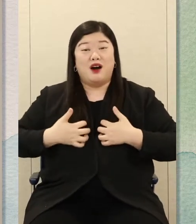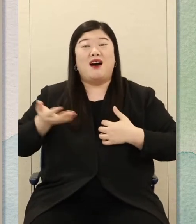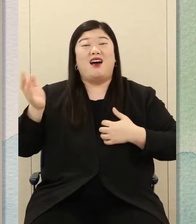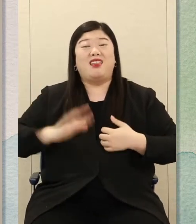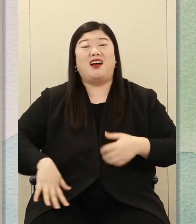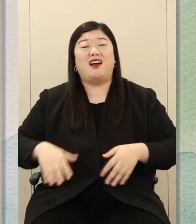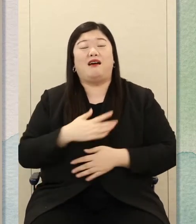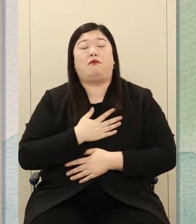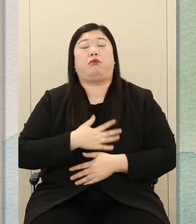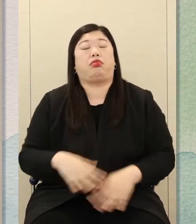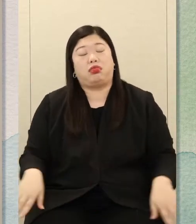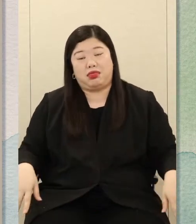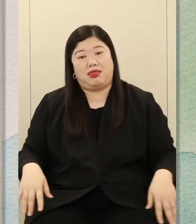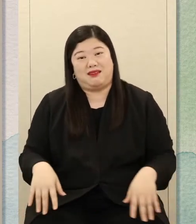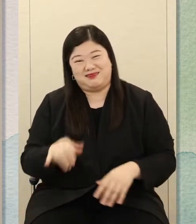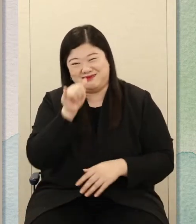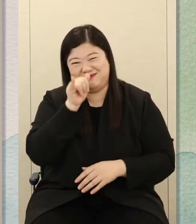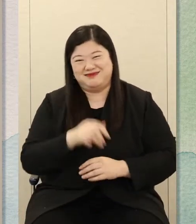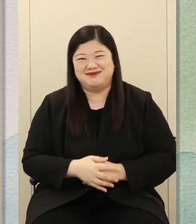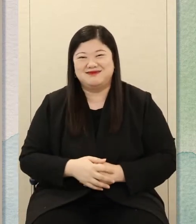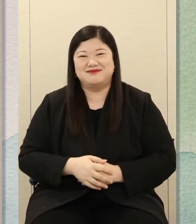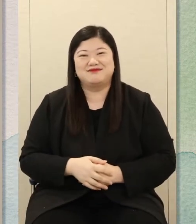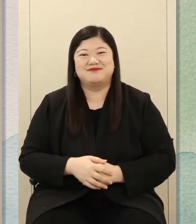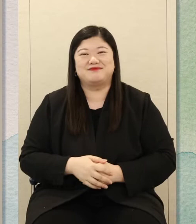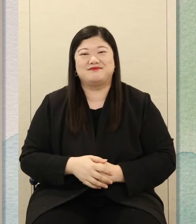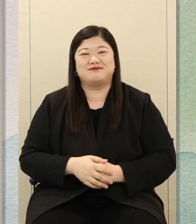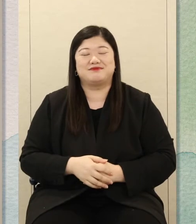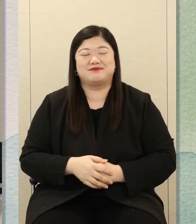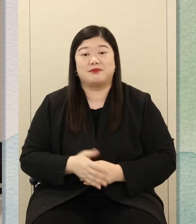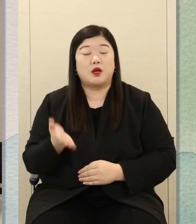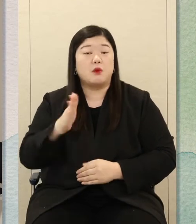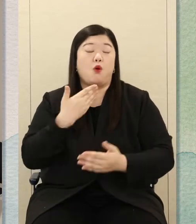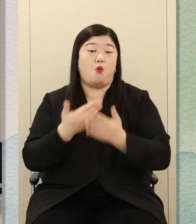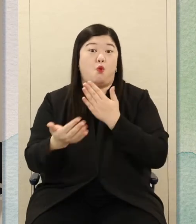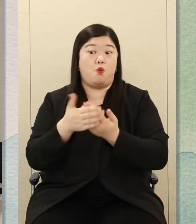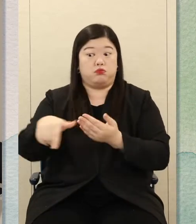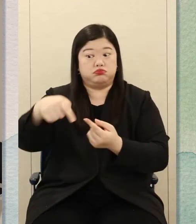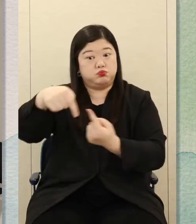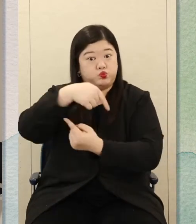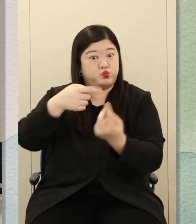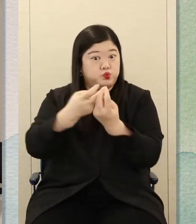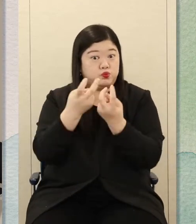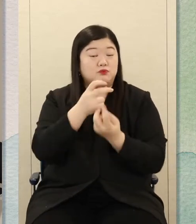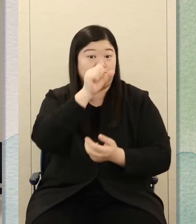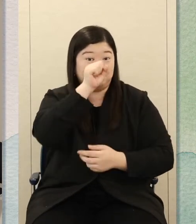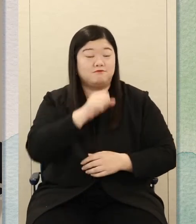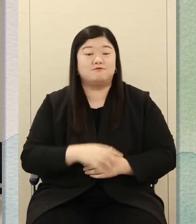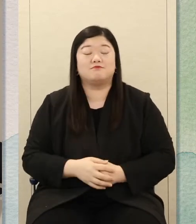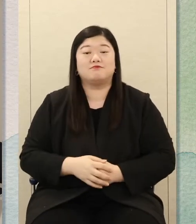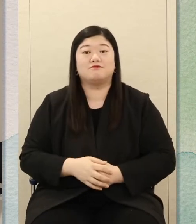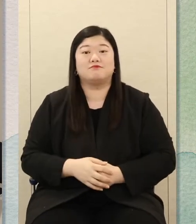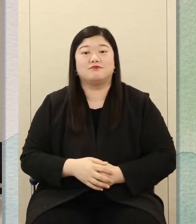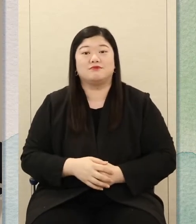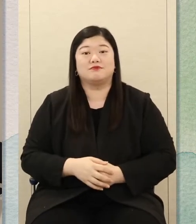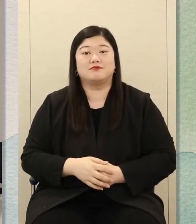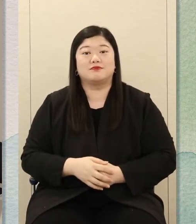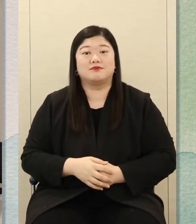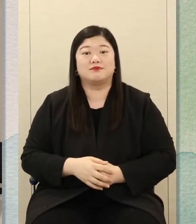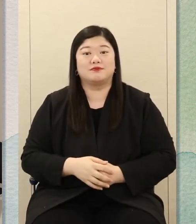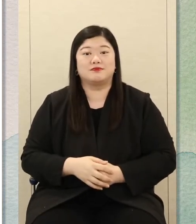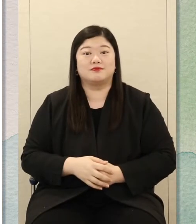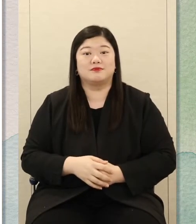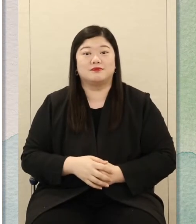물어보는 그런 독서 모임 하시는데 참 좋잖아요. 기본적으로. 그리고 역시 제일 중요한